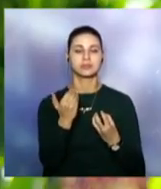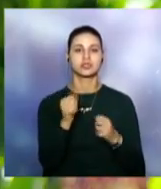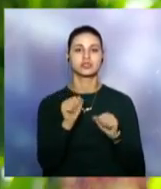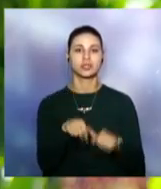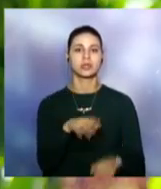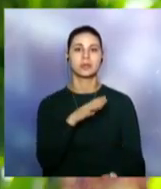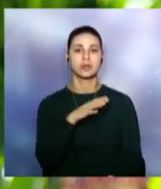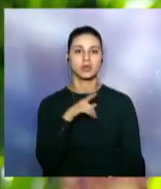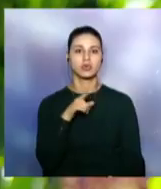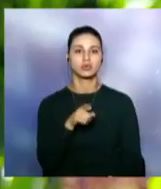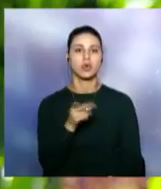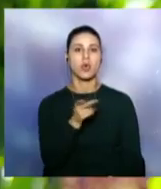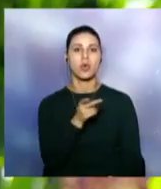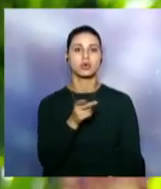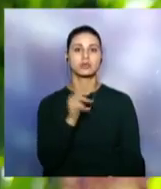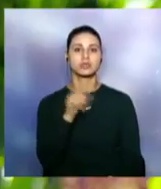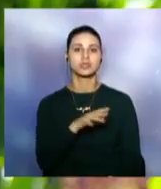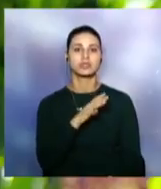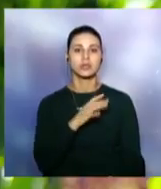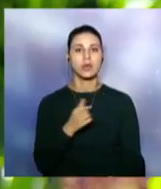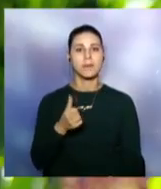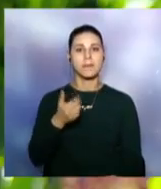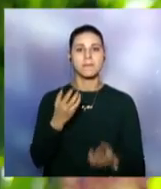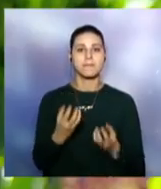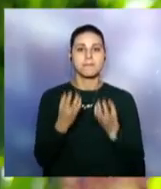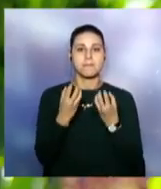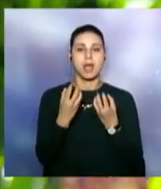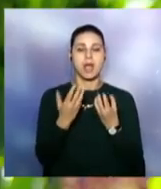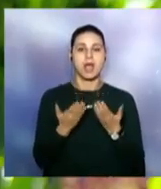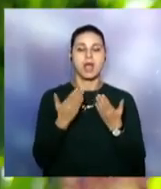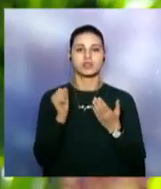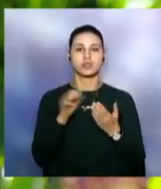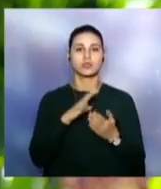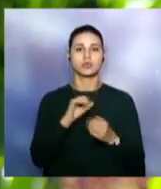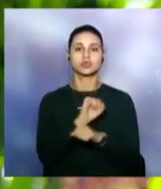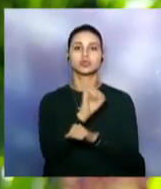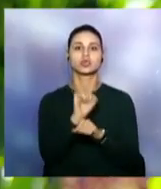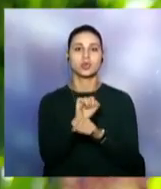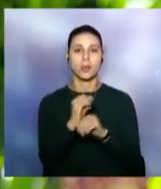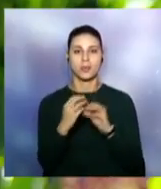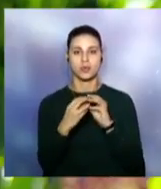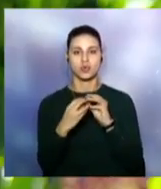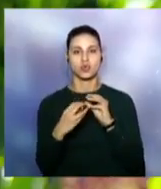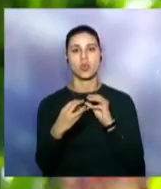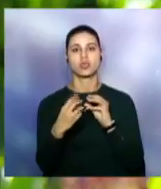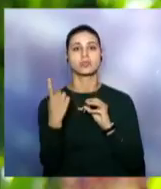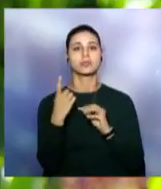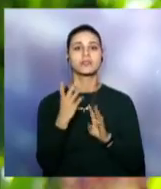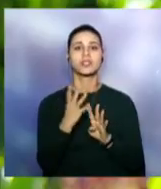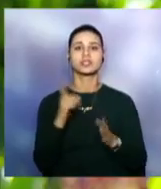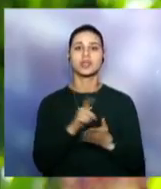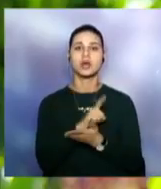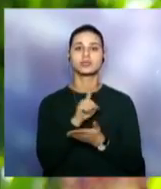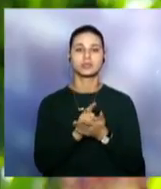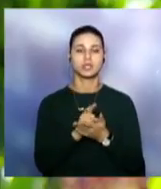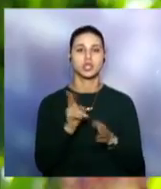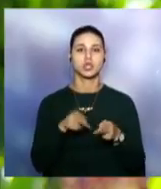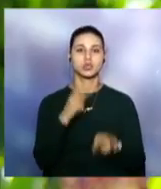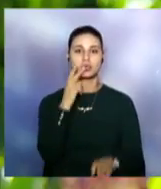შეიძლება მას ქონდეს ორივე ჯირკვალი, მხოლოდ იყოს აწეული ზევი და იყოს საზარდულის არხში ან საზარდულის გოლში იყოს. პირველ რიგში აუცილებლად ქირურგმა უნდა